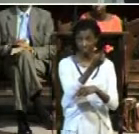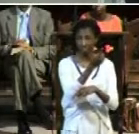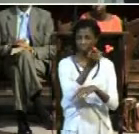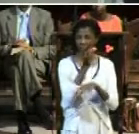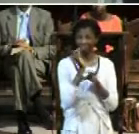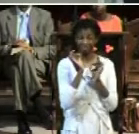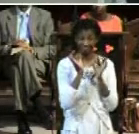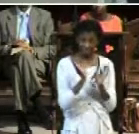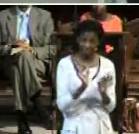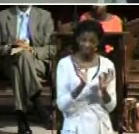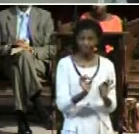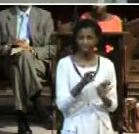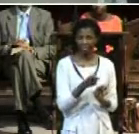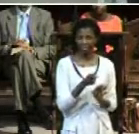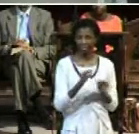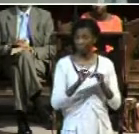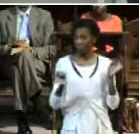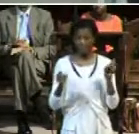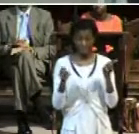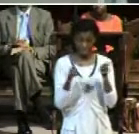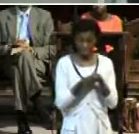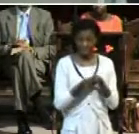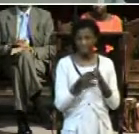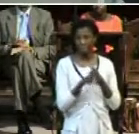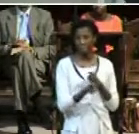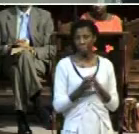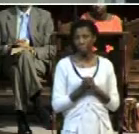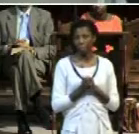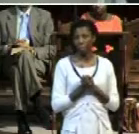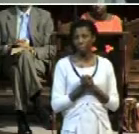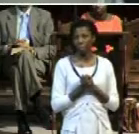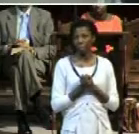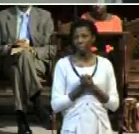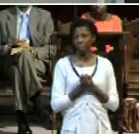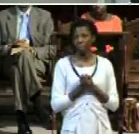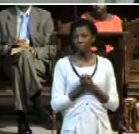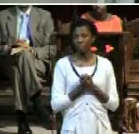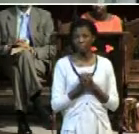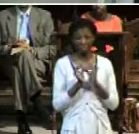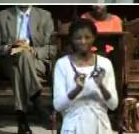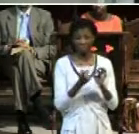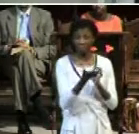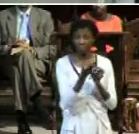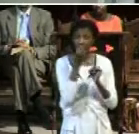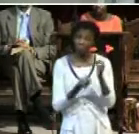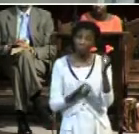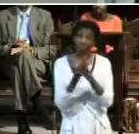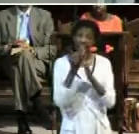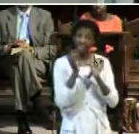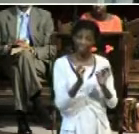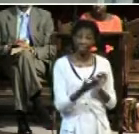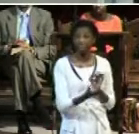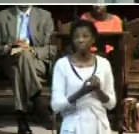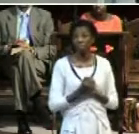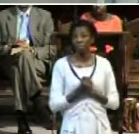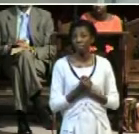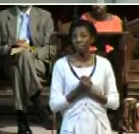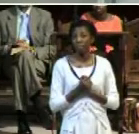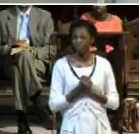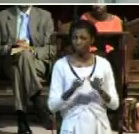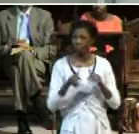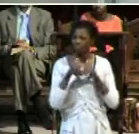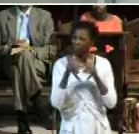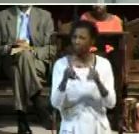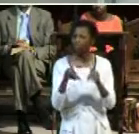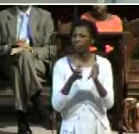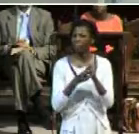C'est exactement ce qui vient de se passer. C'est exactement la bonne nouvelle. Et il